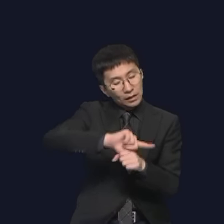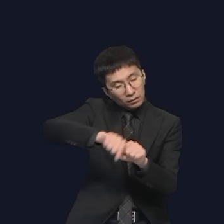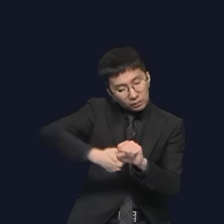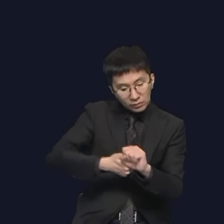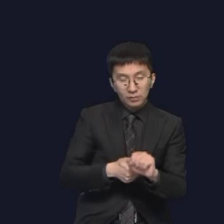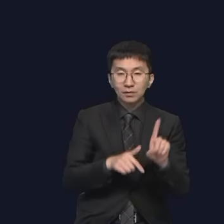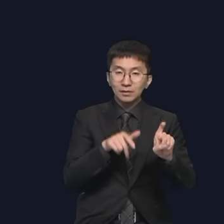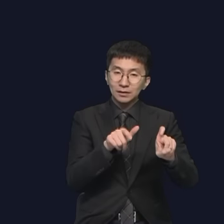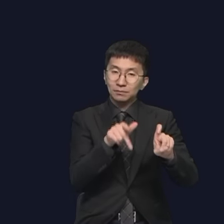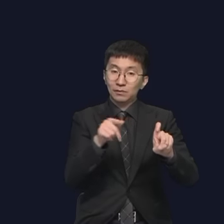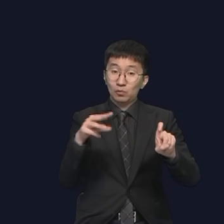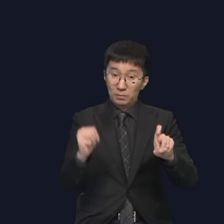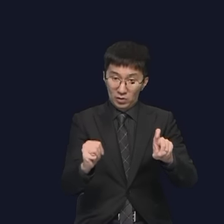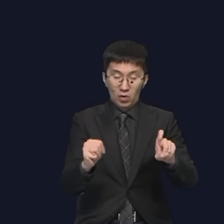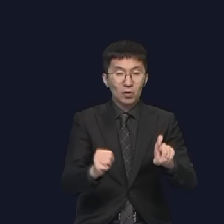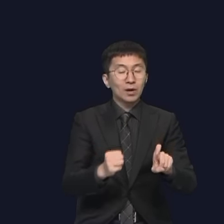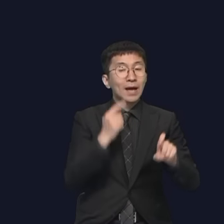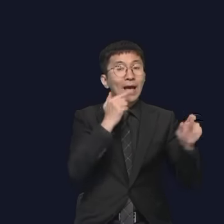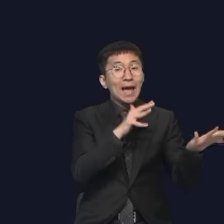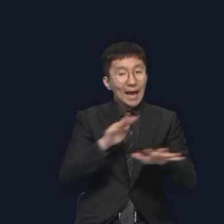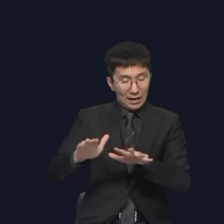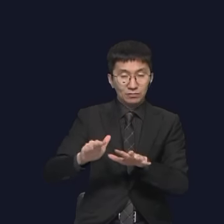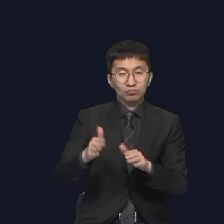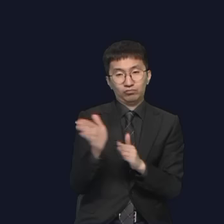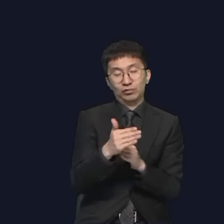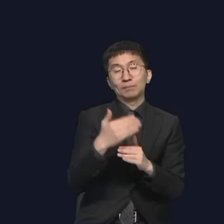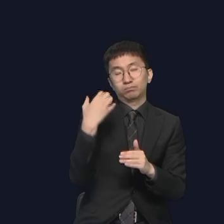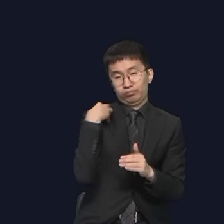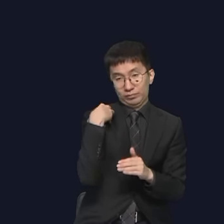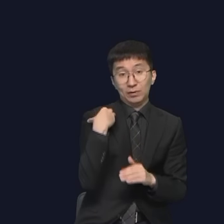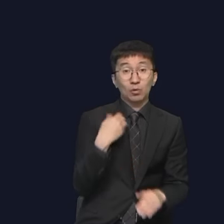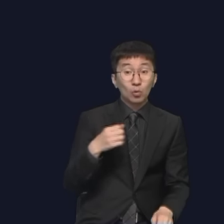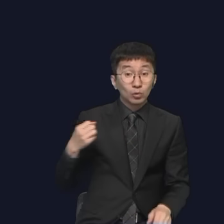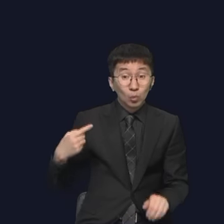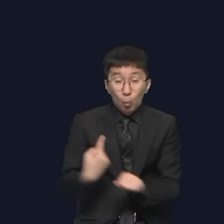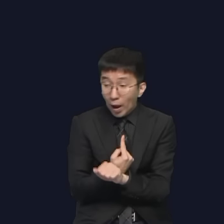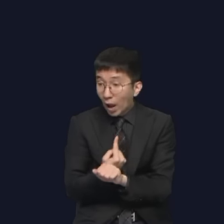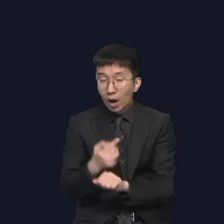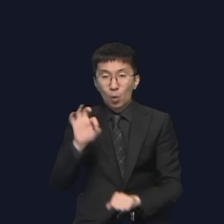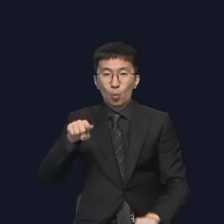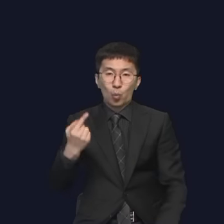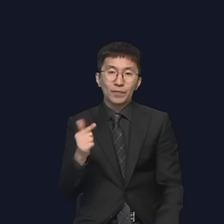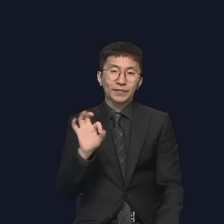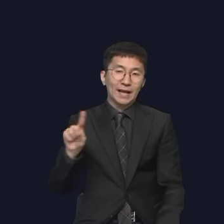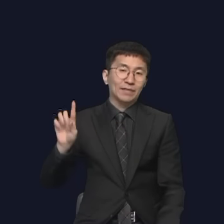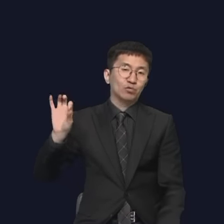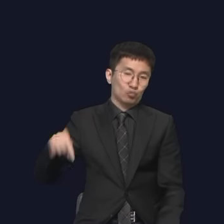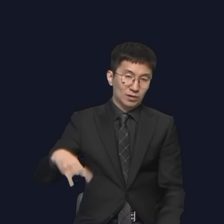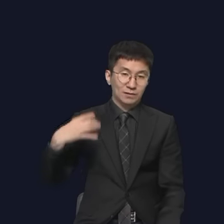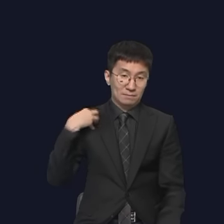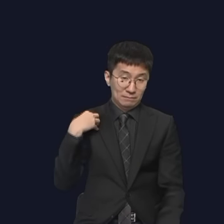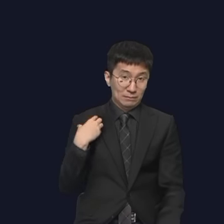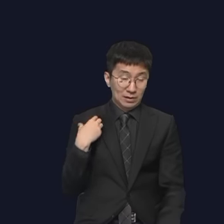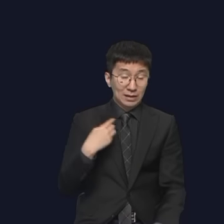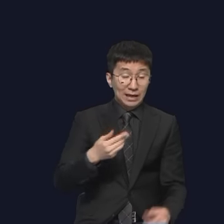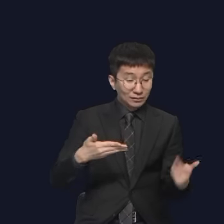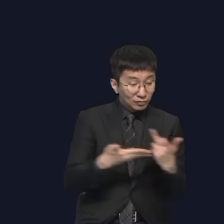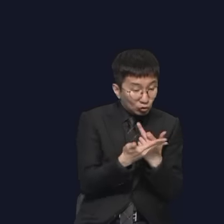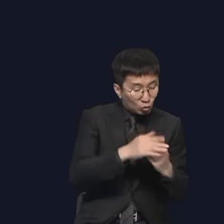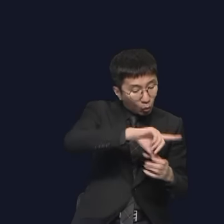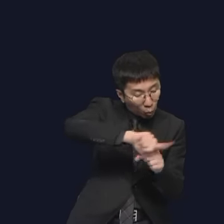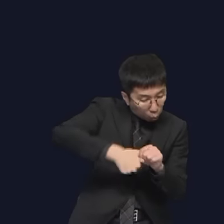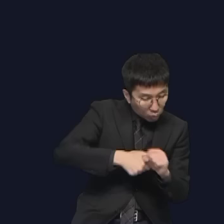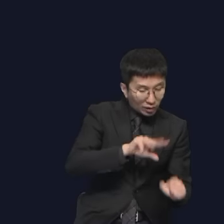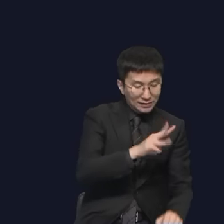해수부가, 먼 바다는 원안위가 담당하는데 멀게는 제주도 연안에서 300km 지점까지 조사 지점이 설정돼